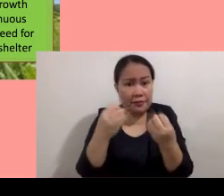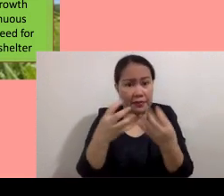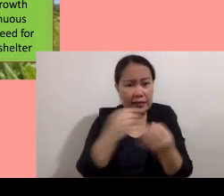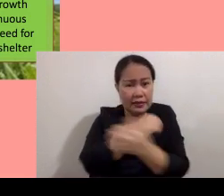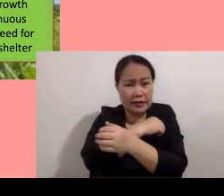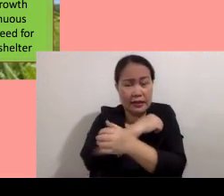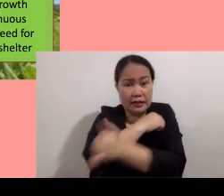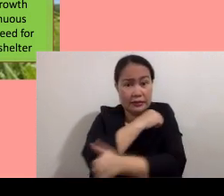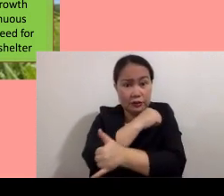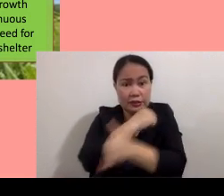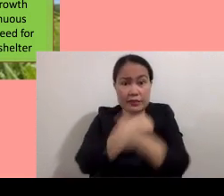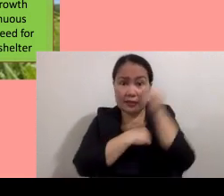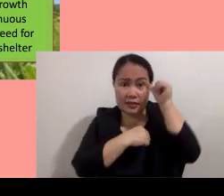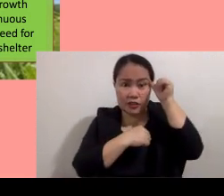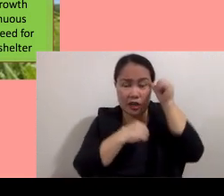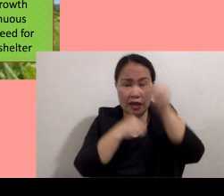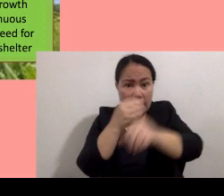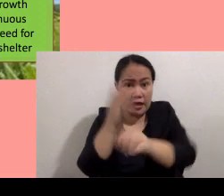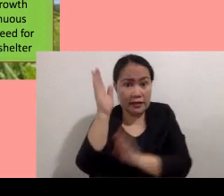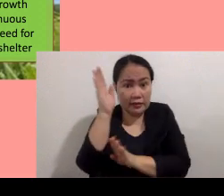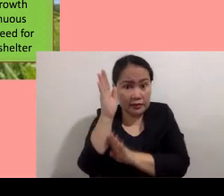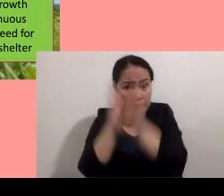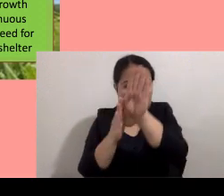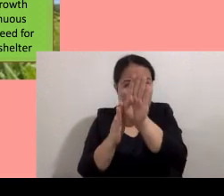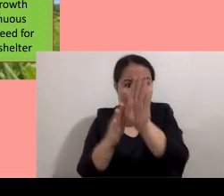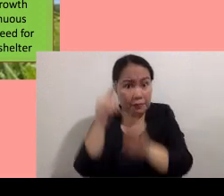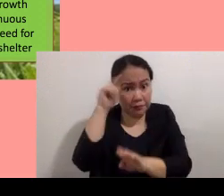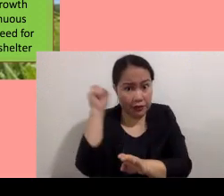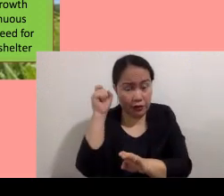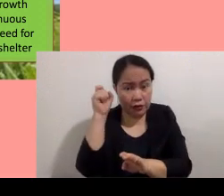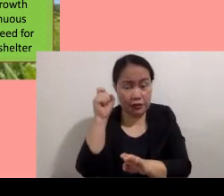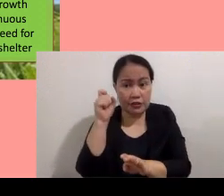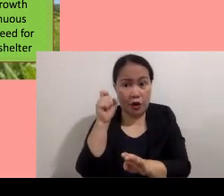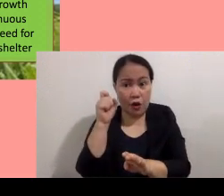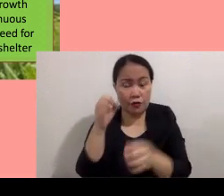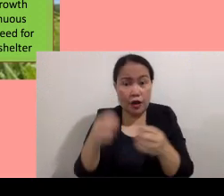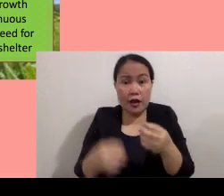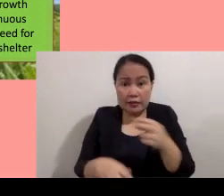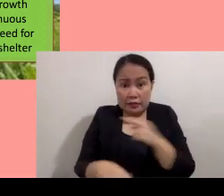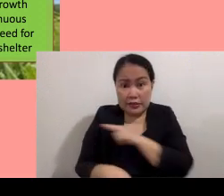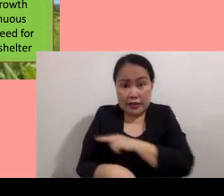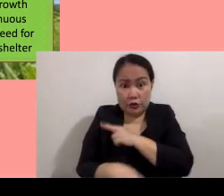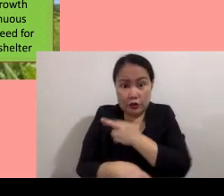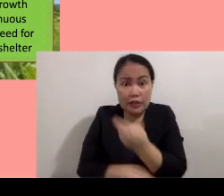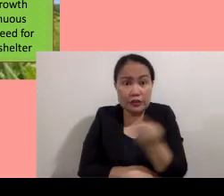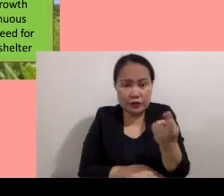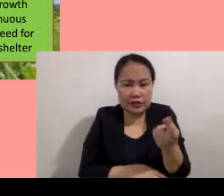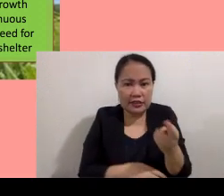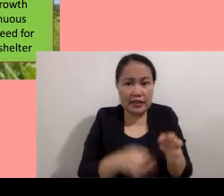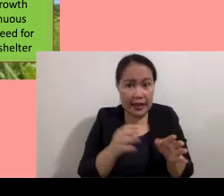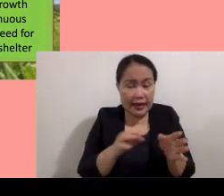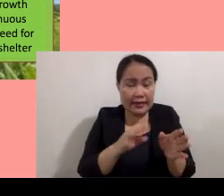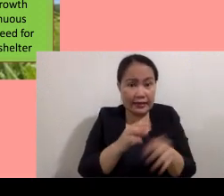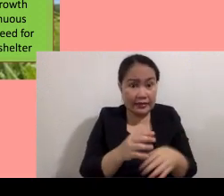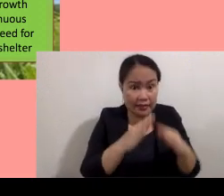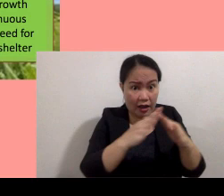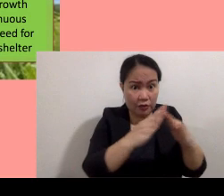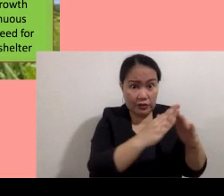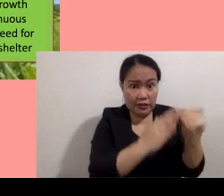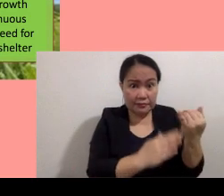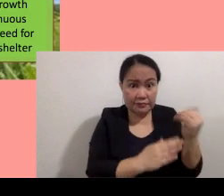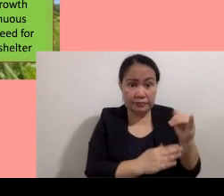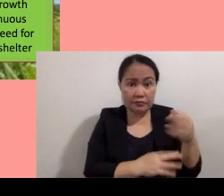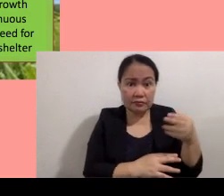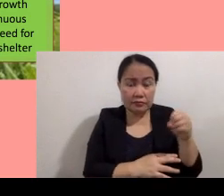sa mga bansa sa Asya ay papaunlad, bunsod sa kasaganaan nito ng mga yamang likas. At sa larangan